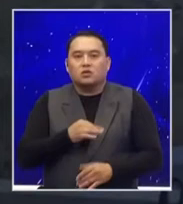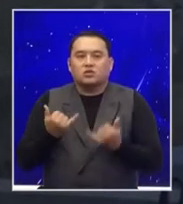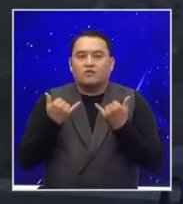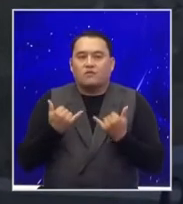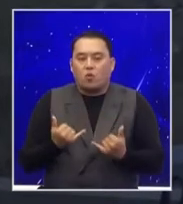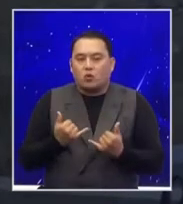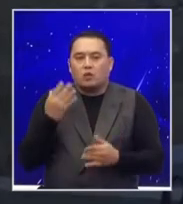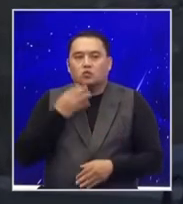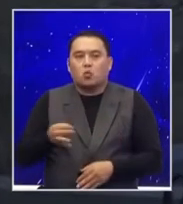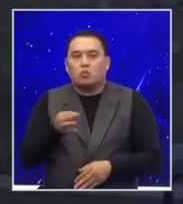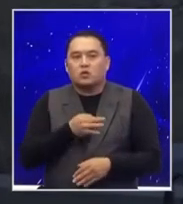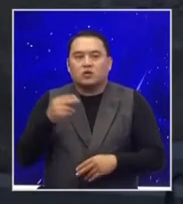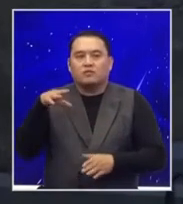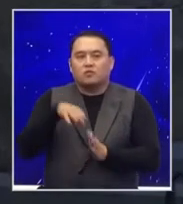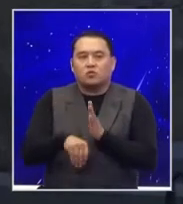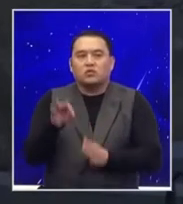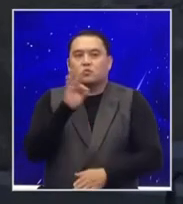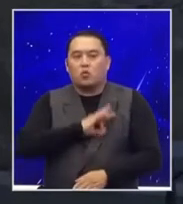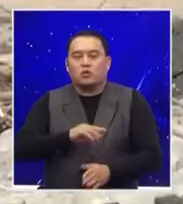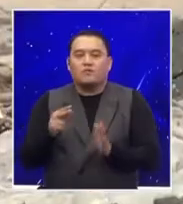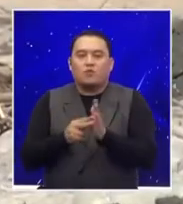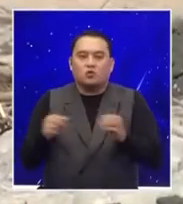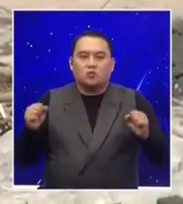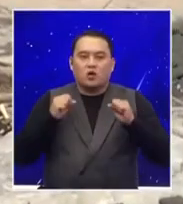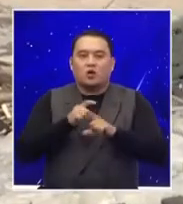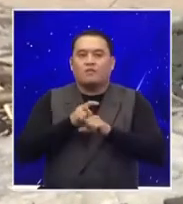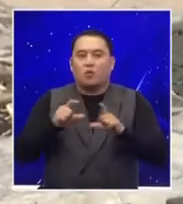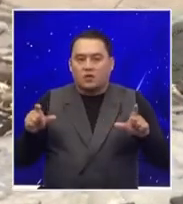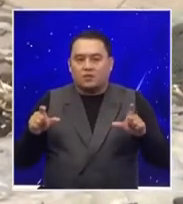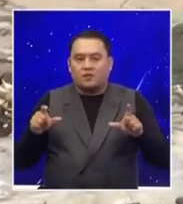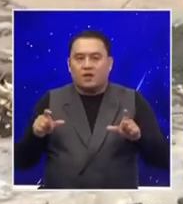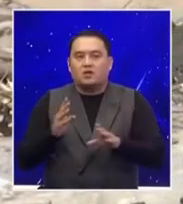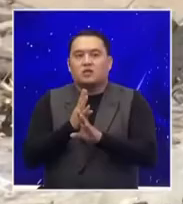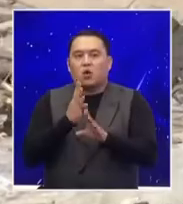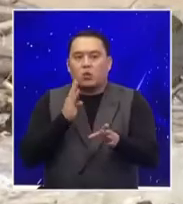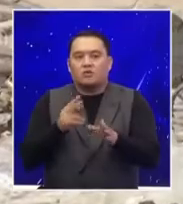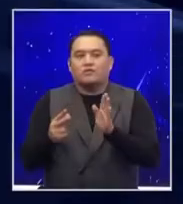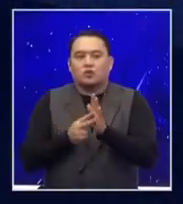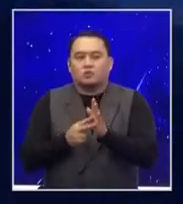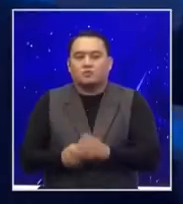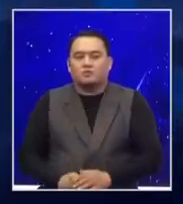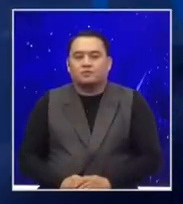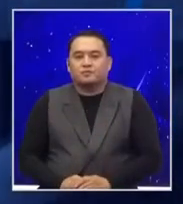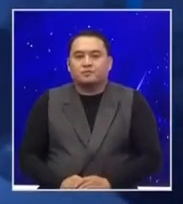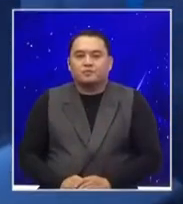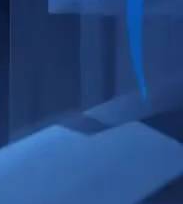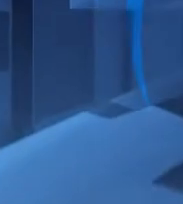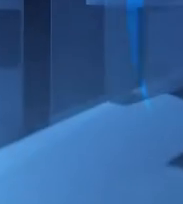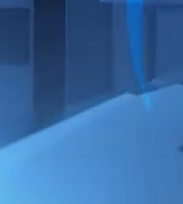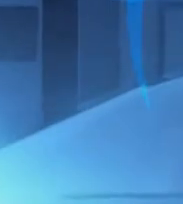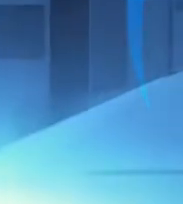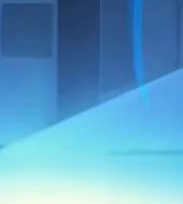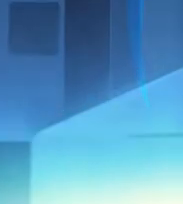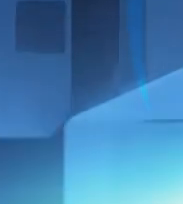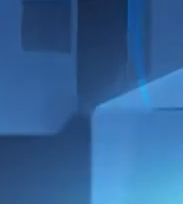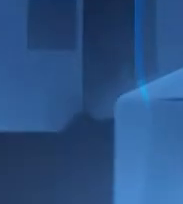настоящему времени в Жетысусском крае введено в эксплуатацию уже 8 физкультурно-оздоровительных комплексов. На очереди еще 8. Алексей Цоя, Блэк Утукбай, телеканал